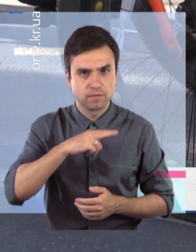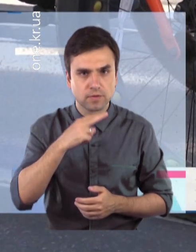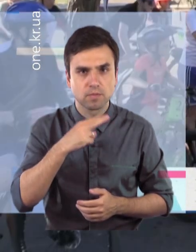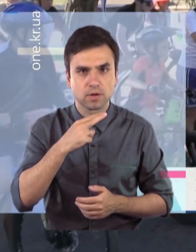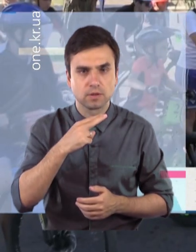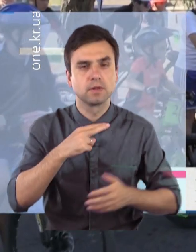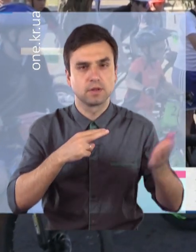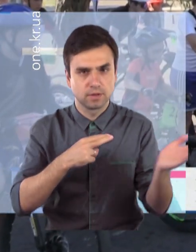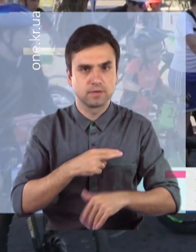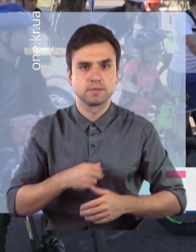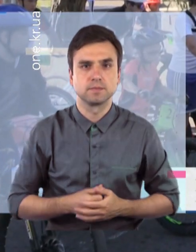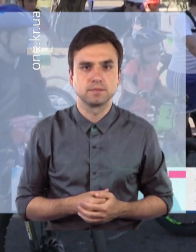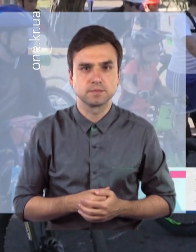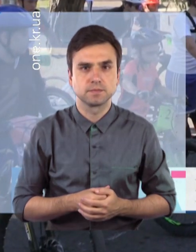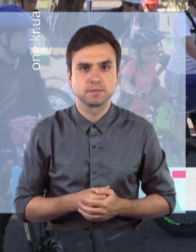Увага!